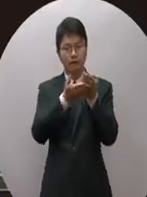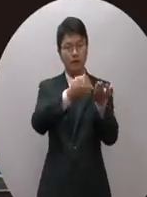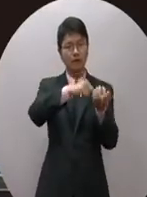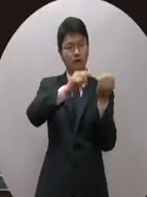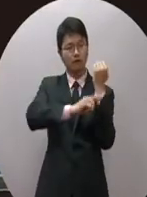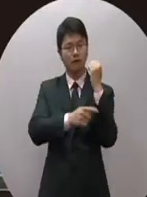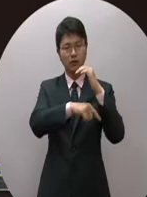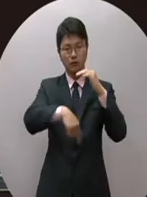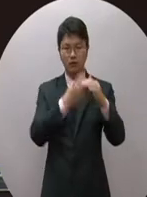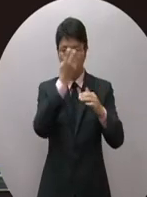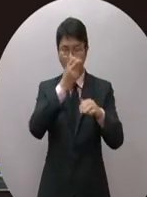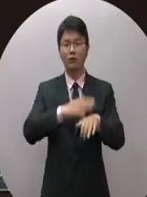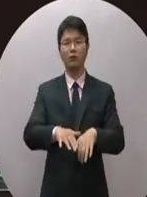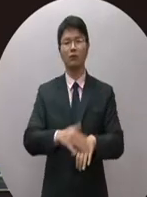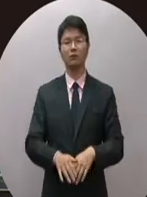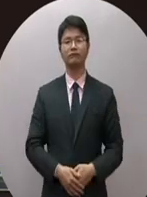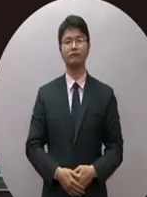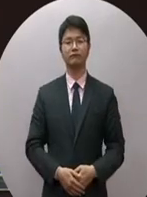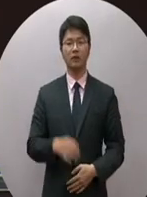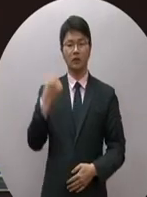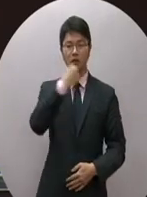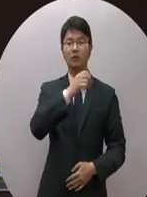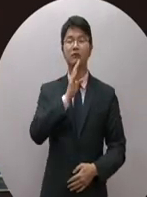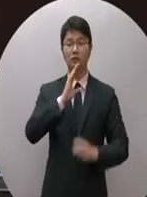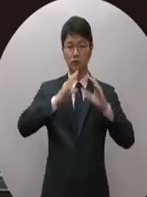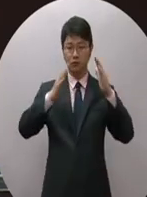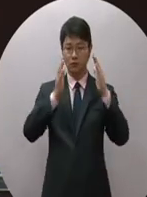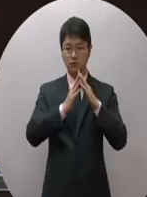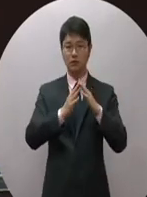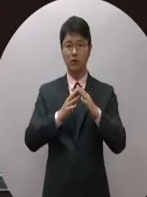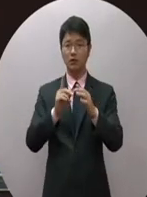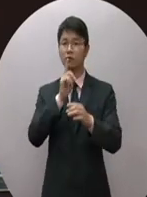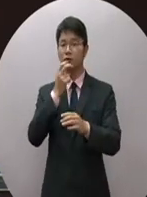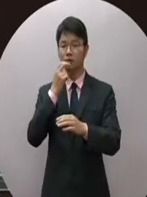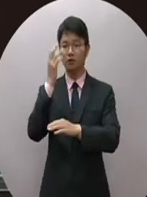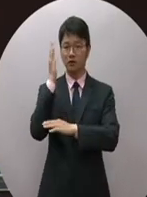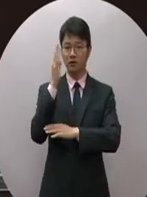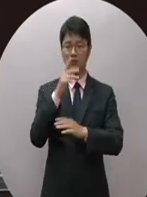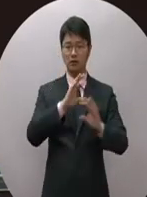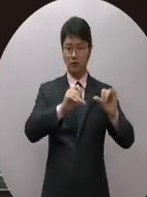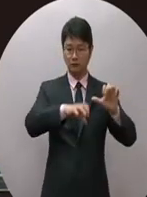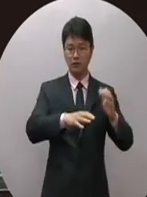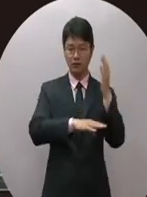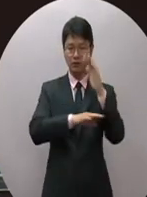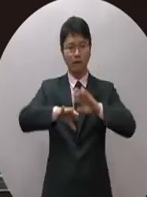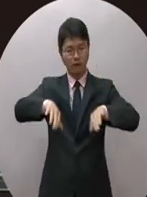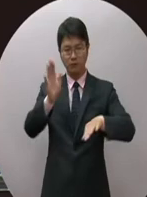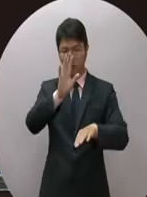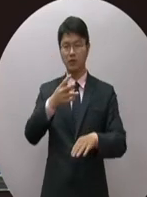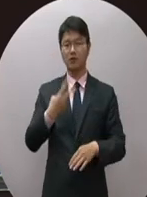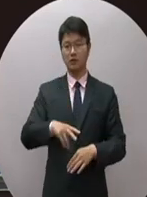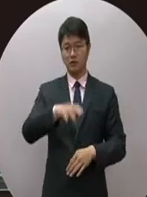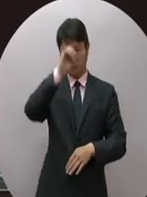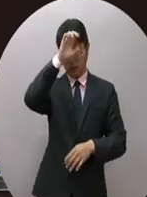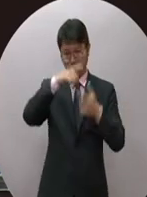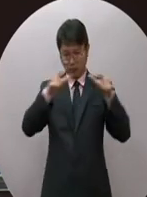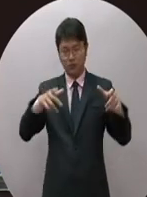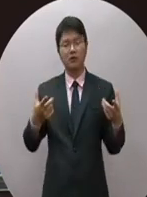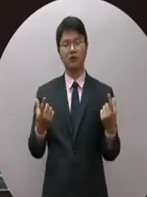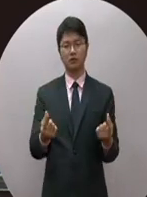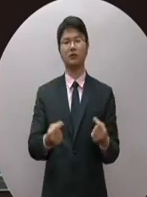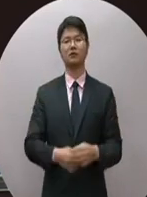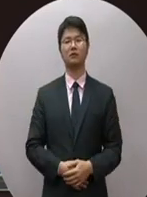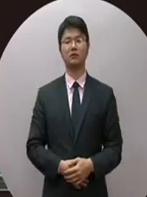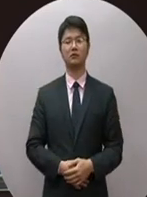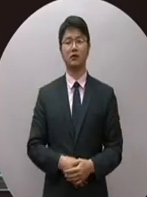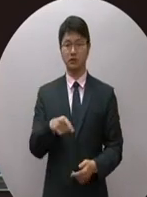之，台湾就是一个国家，不分中央与地方，不分朝野，我们就这块土地，土地